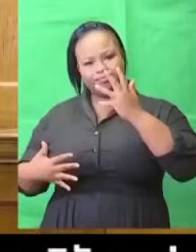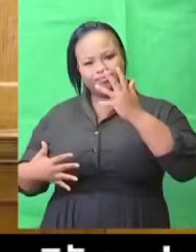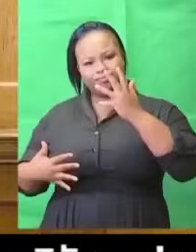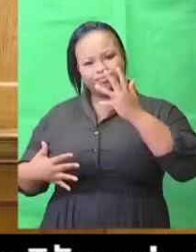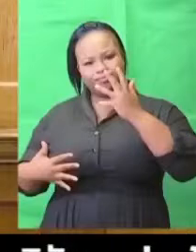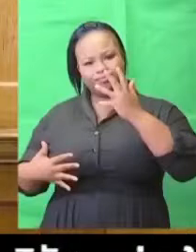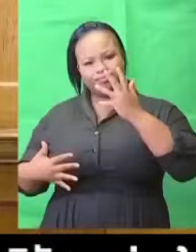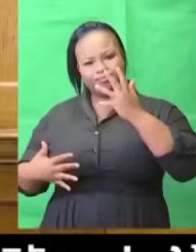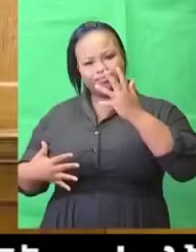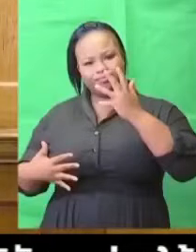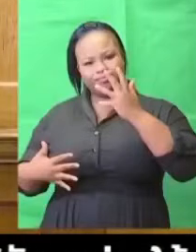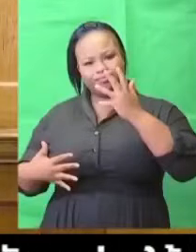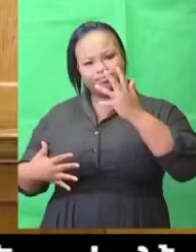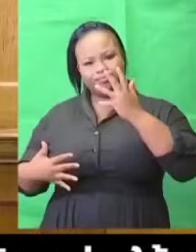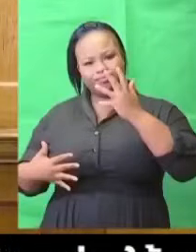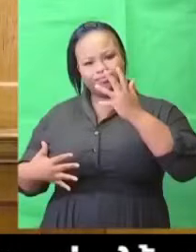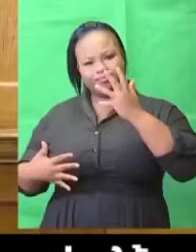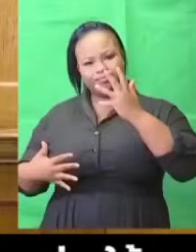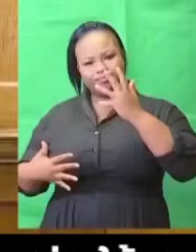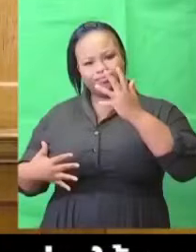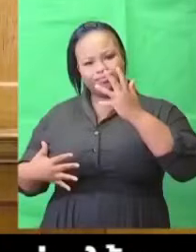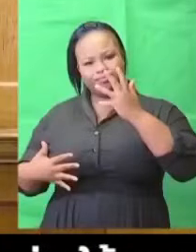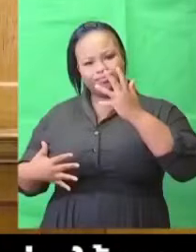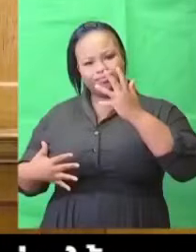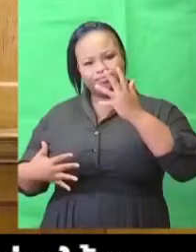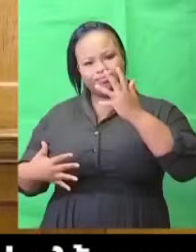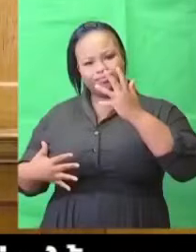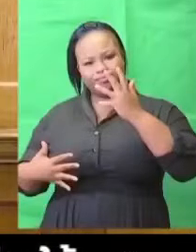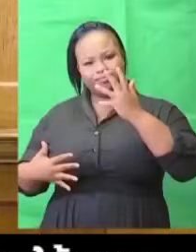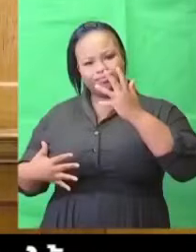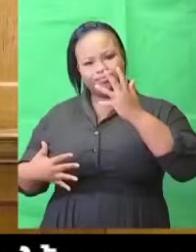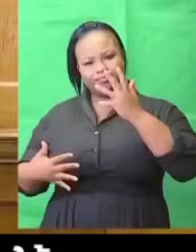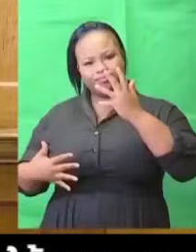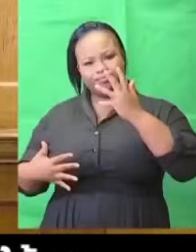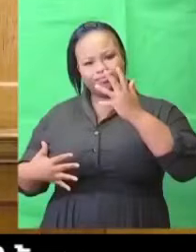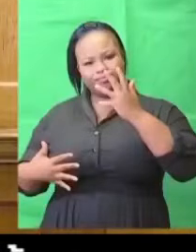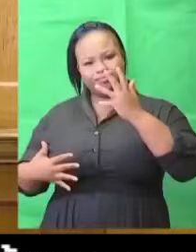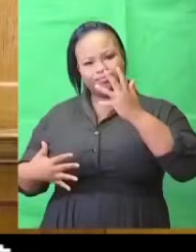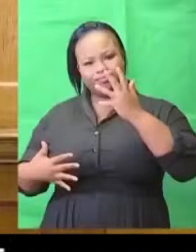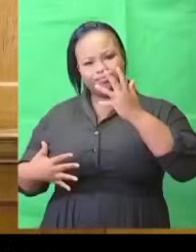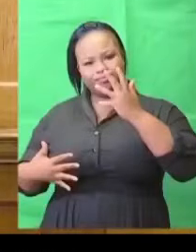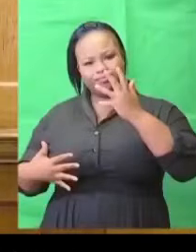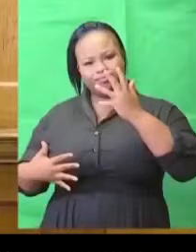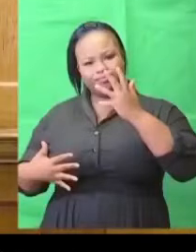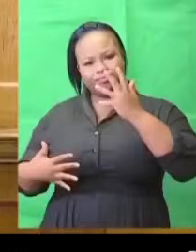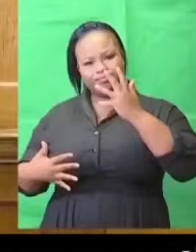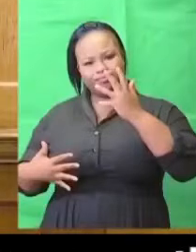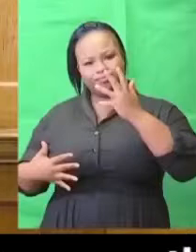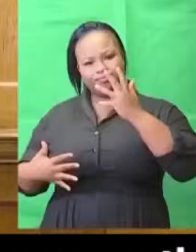ห้ามคนจนจังน้อย 8ประเทศจากแอฟริกาทางใต้เข้า